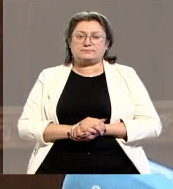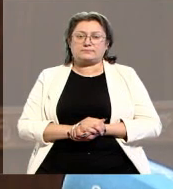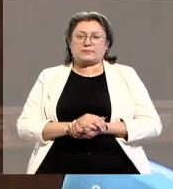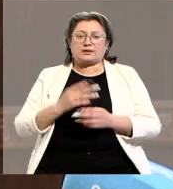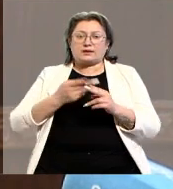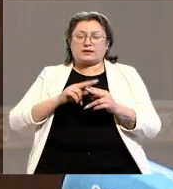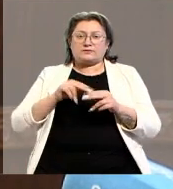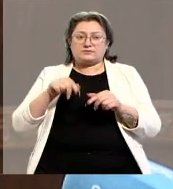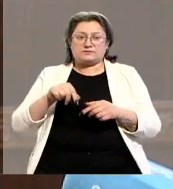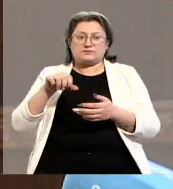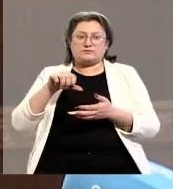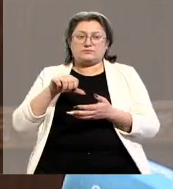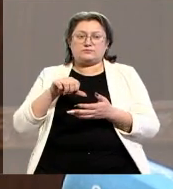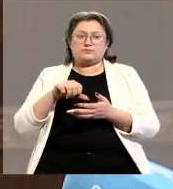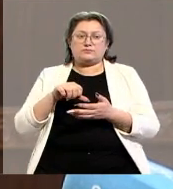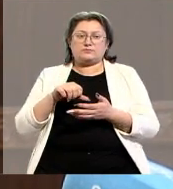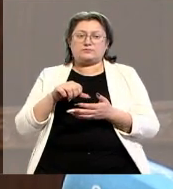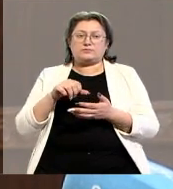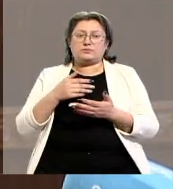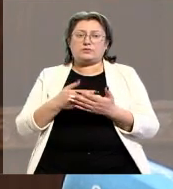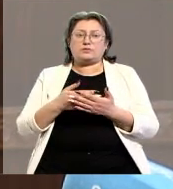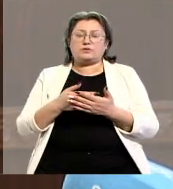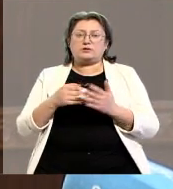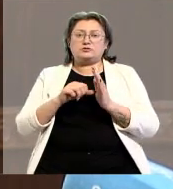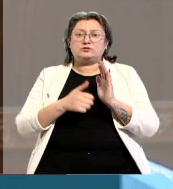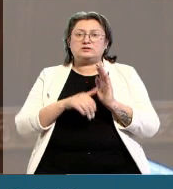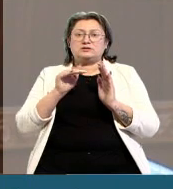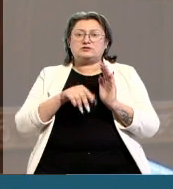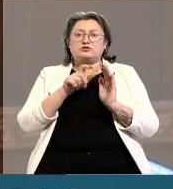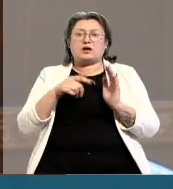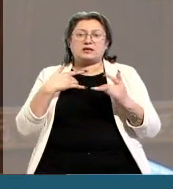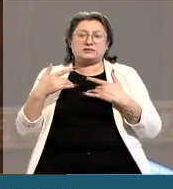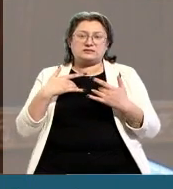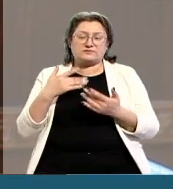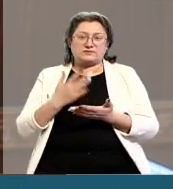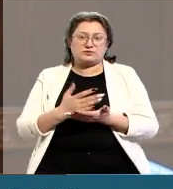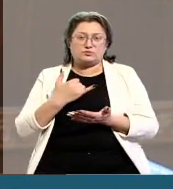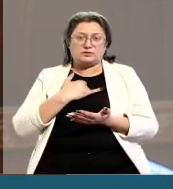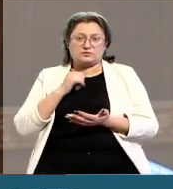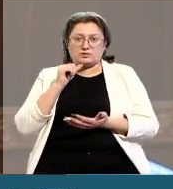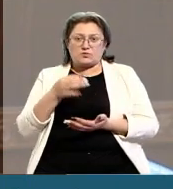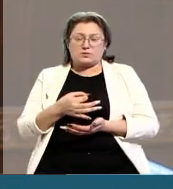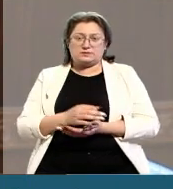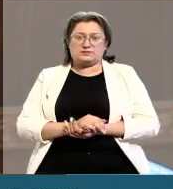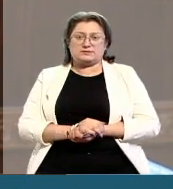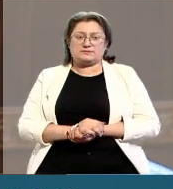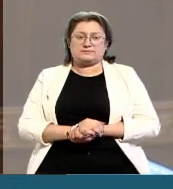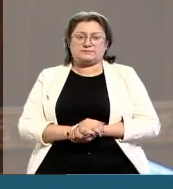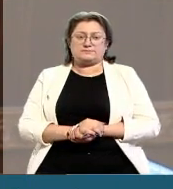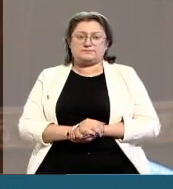болу керек, өйткені бұл саланың маңыздылығын түсінеміз. Мәдени шаралар көп болу керек. Әсіресе мәдени